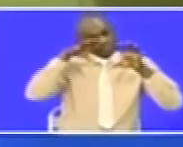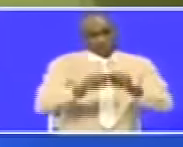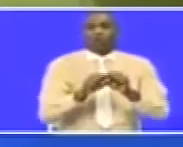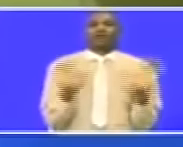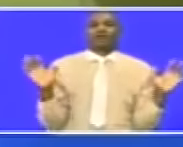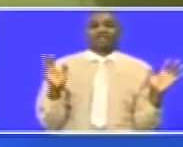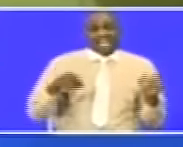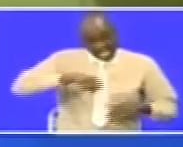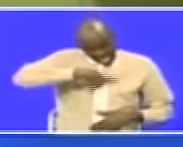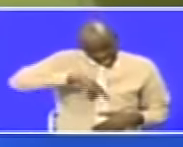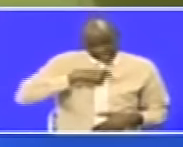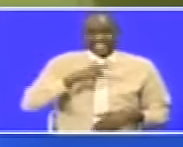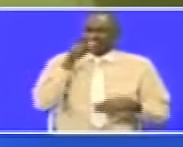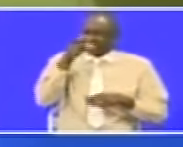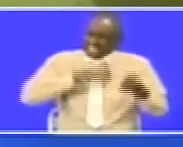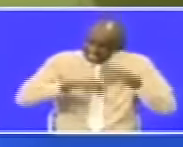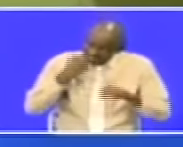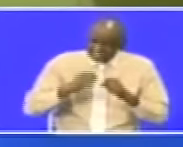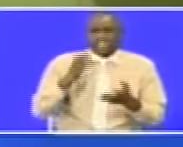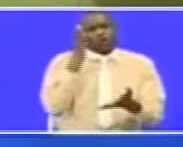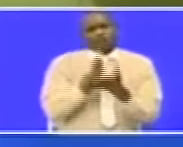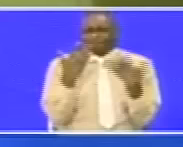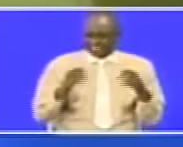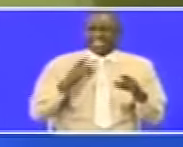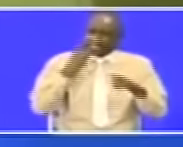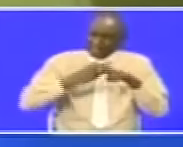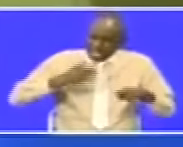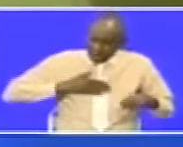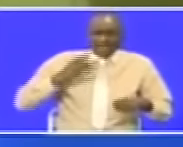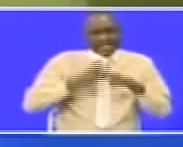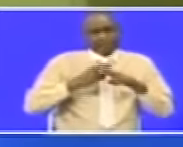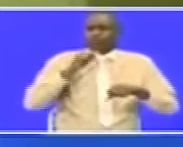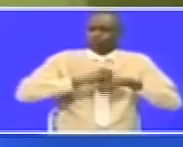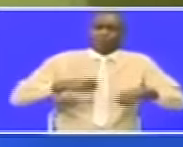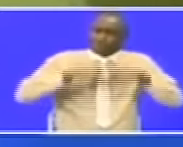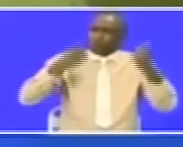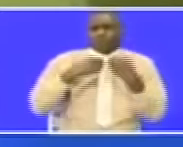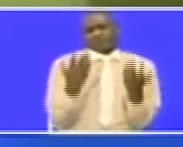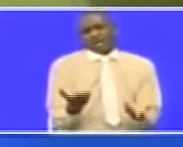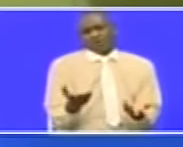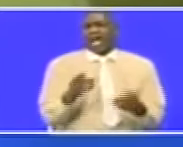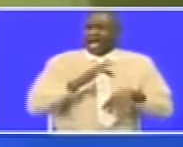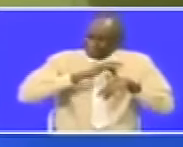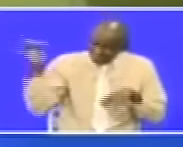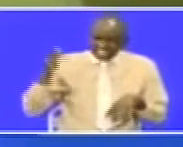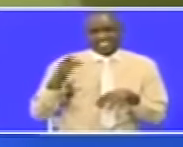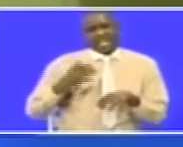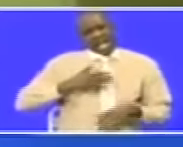Kwa hivyo sisi kitendo hicho kwa sababu kimetuharibia jina ya shule na kina tu affect